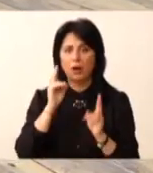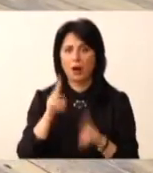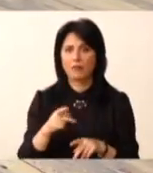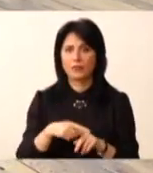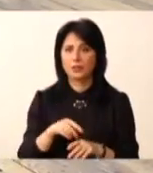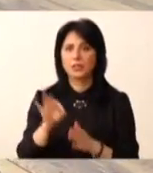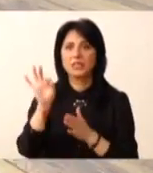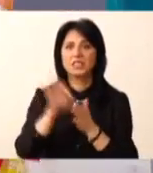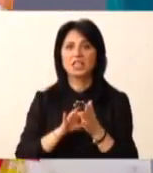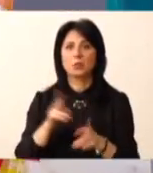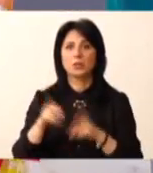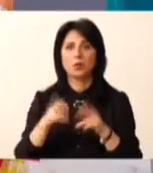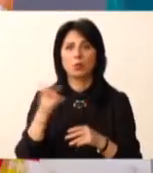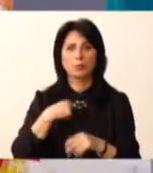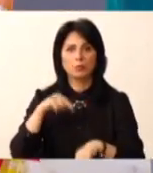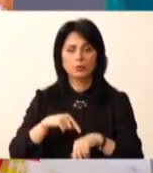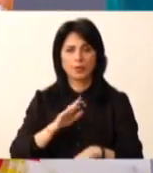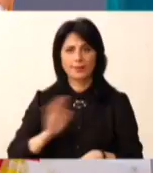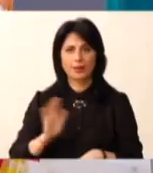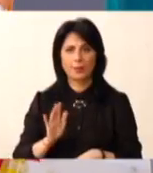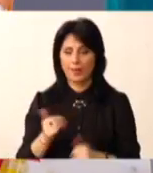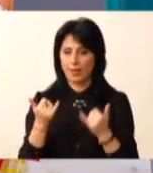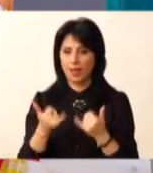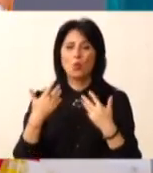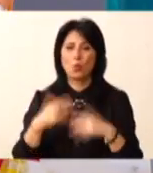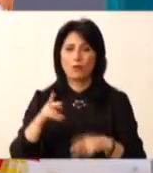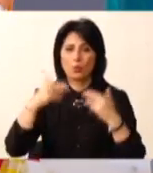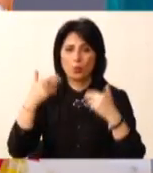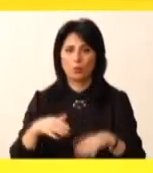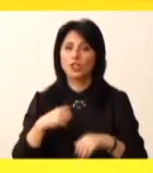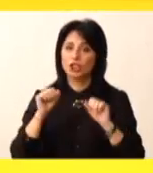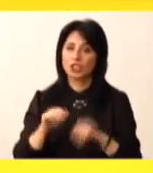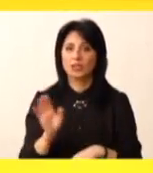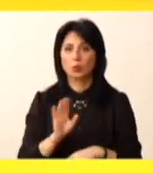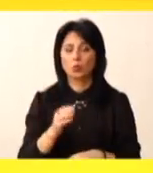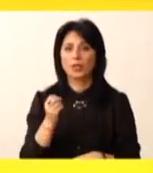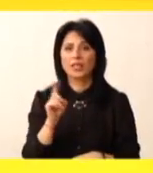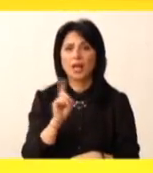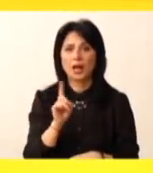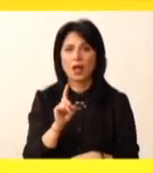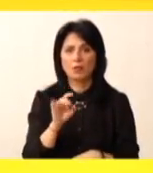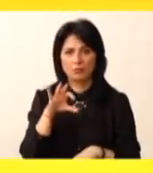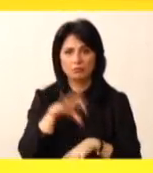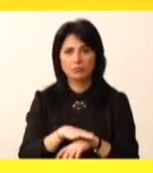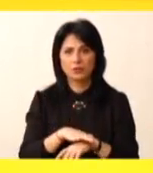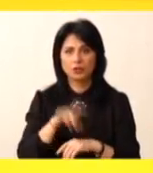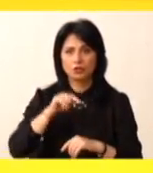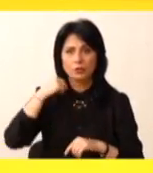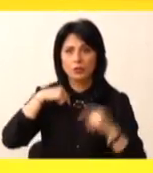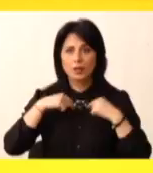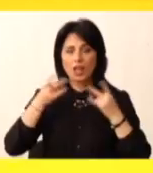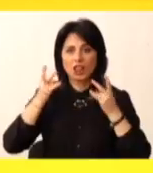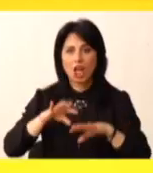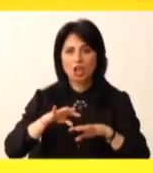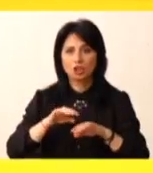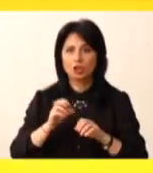იყოს სასწრაფო საოპერაციო. და ეხლა შეიძლება თუ არა კიდე რაიმე იყოს დარჩენილი,